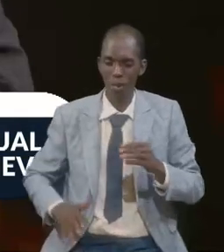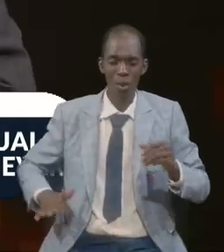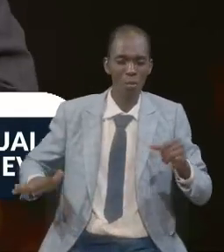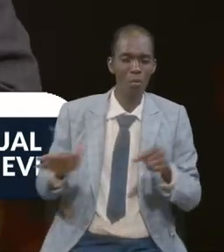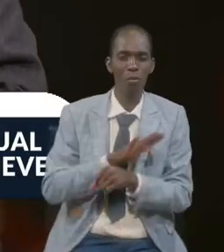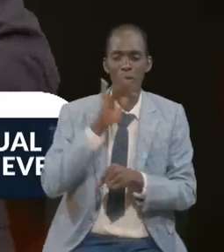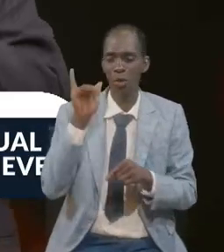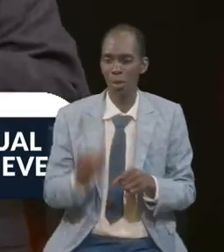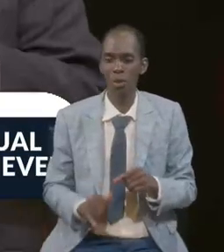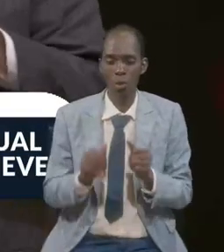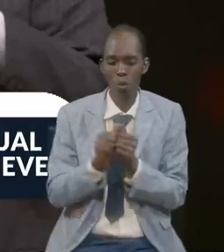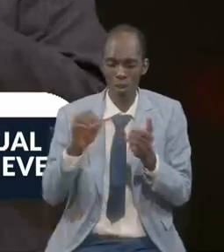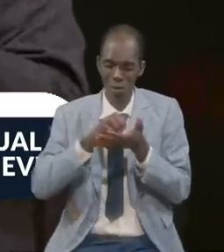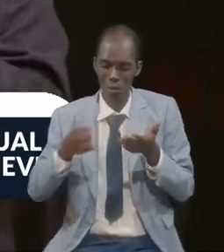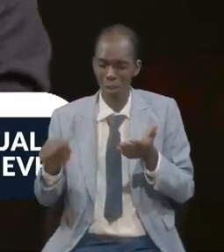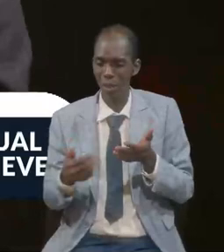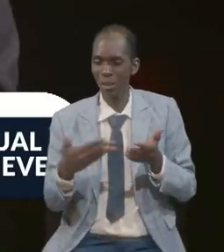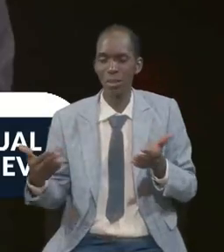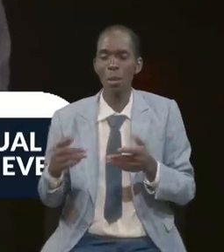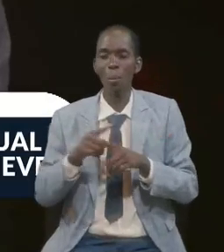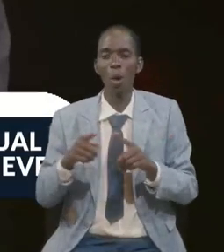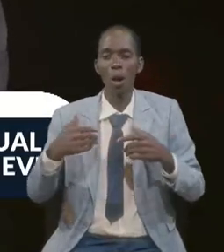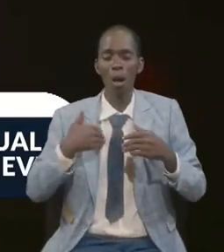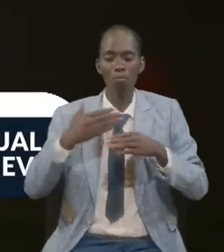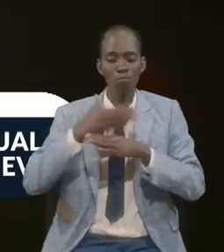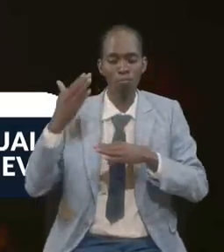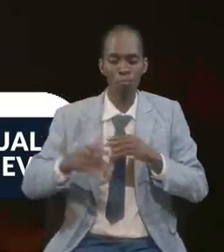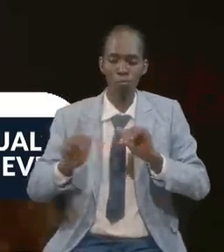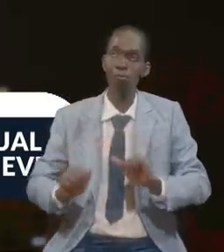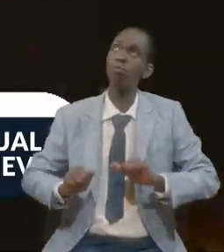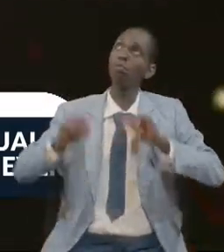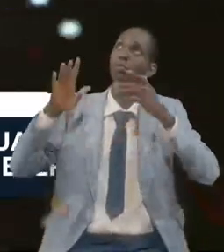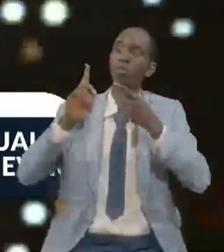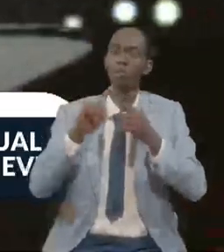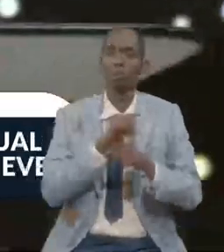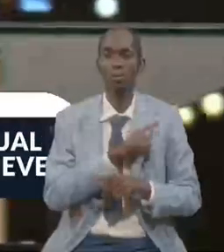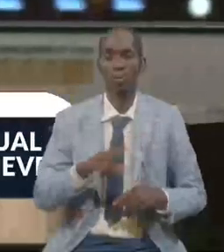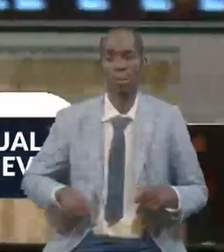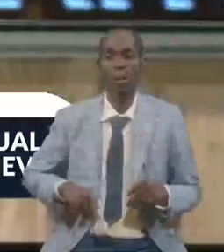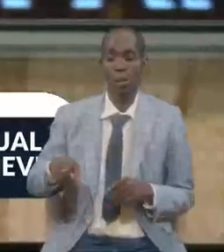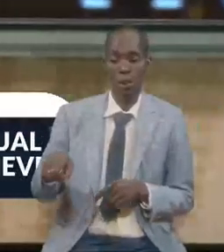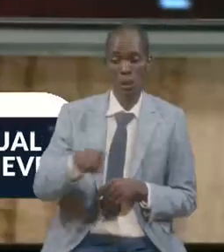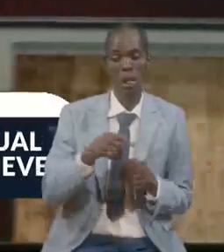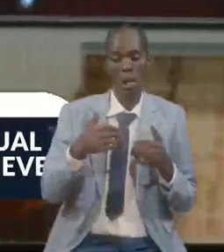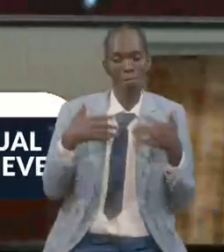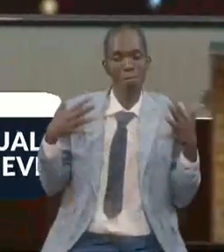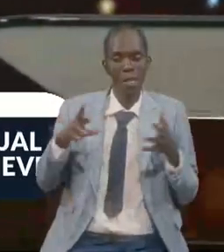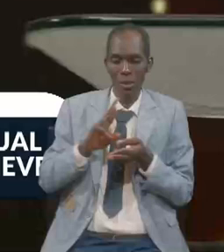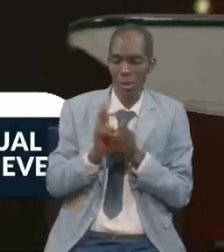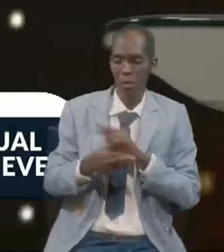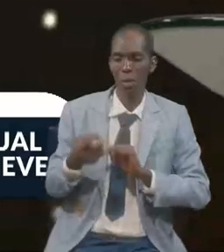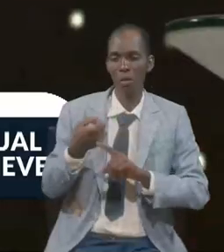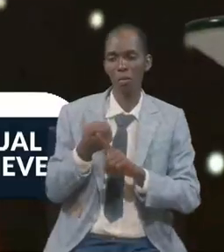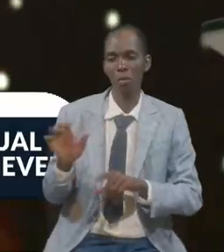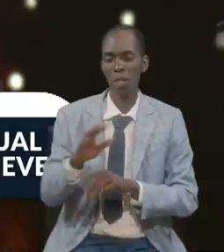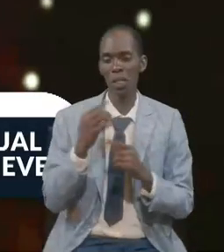entièrement, sans une autre pensée, se sont consacrés au Seigneur. Ils se sont repentis de tous leurs